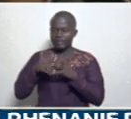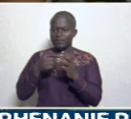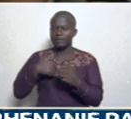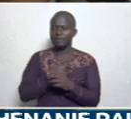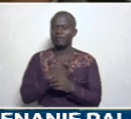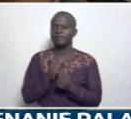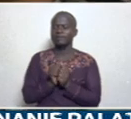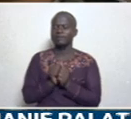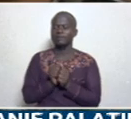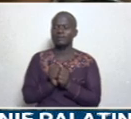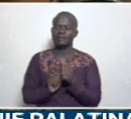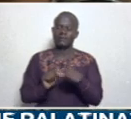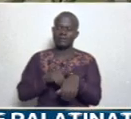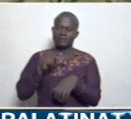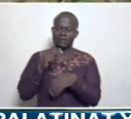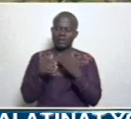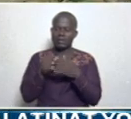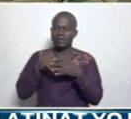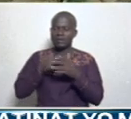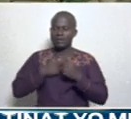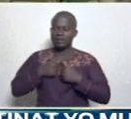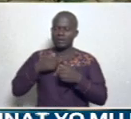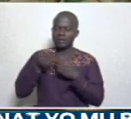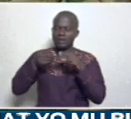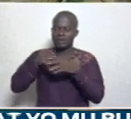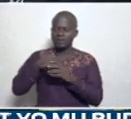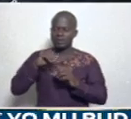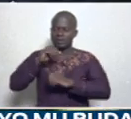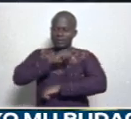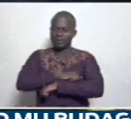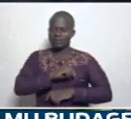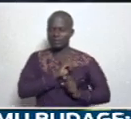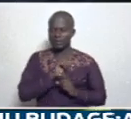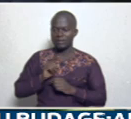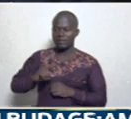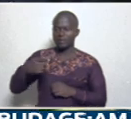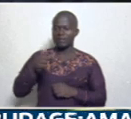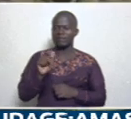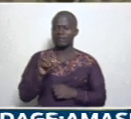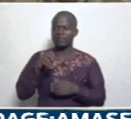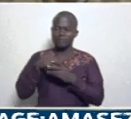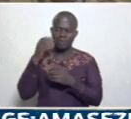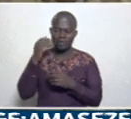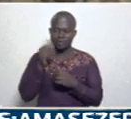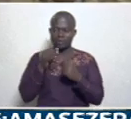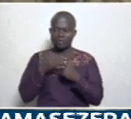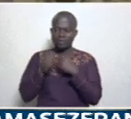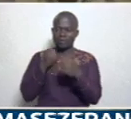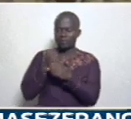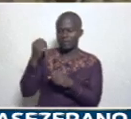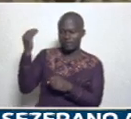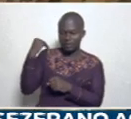ku nshuro ya kabiri imyitozo yari ibereye mu Rwanda, nyuma yabereye mu ishuri rya gisirikare rya Gako mu karere ka Bugesera mu kwezi kwa munani k'umwaka ushize